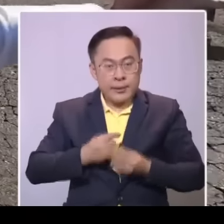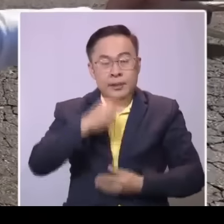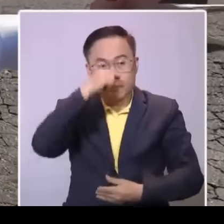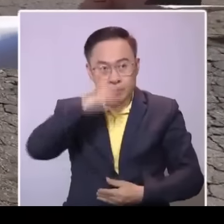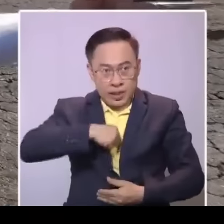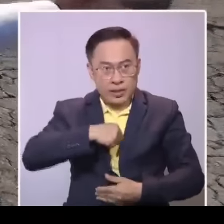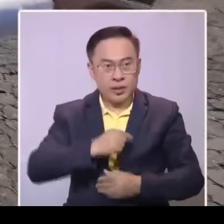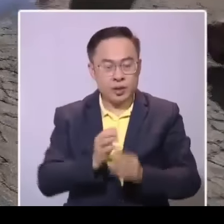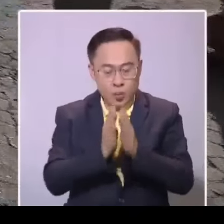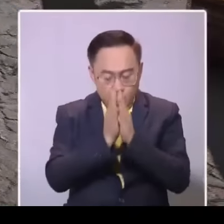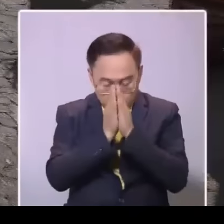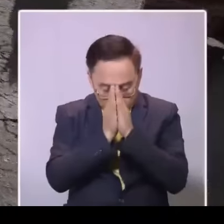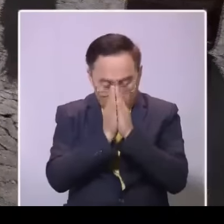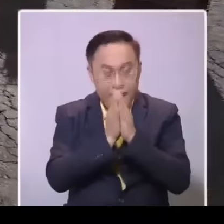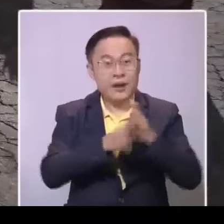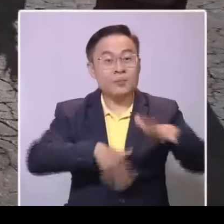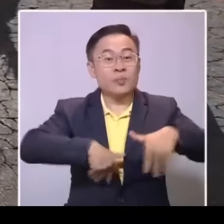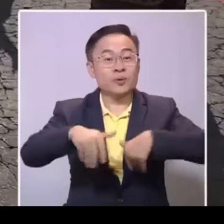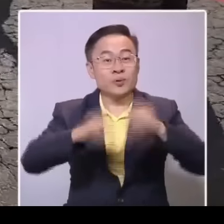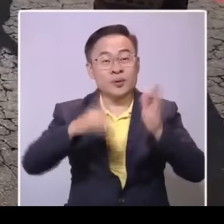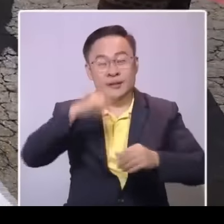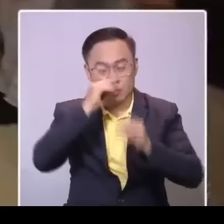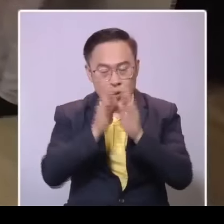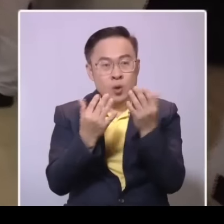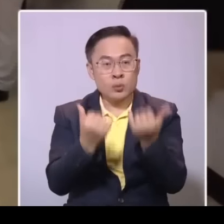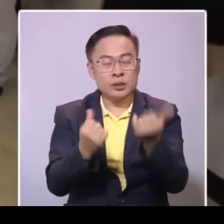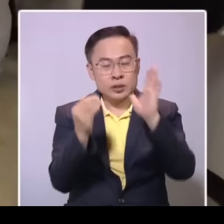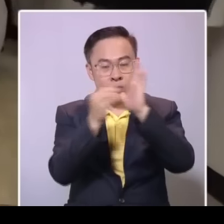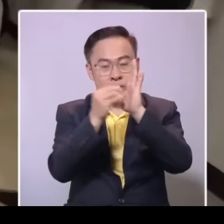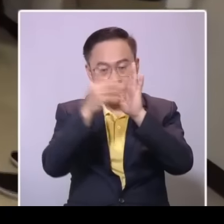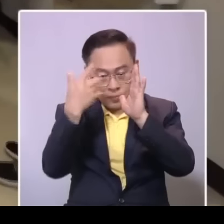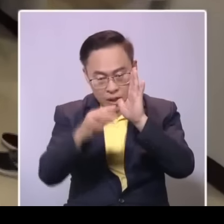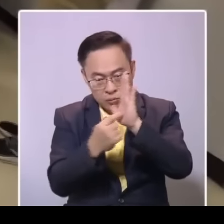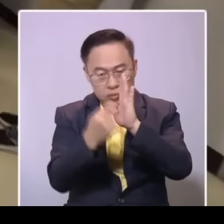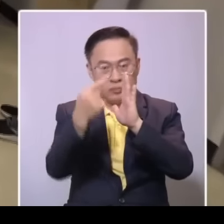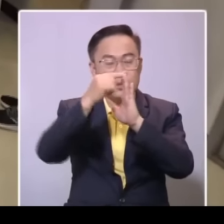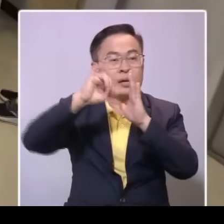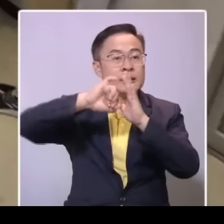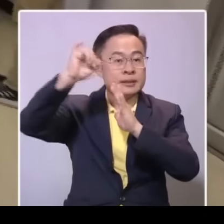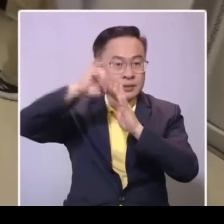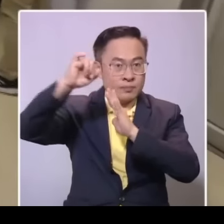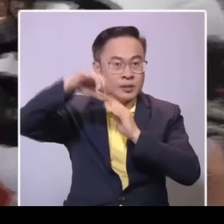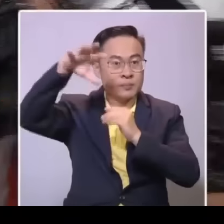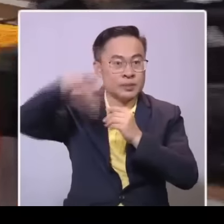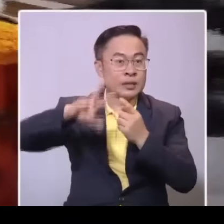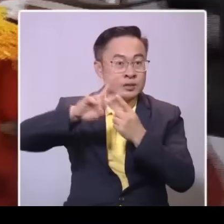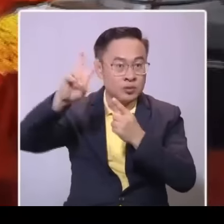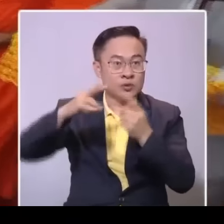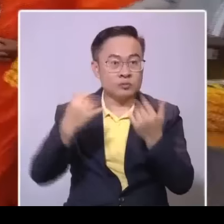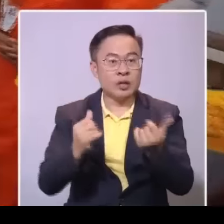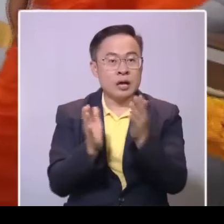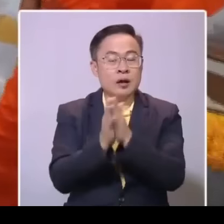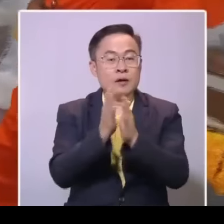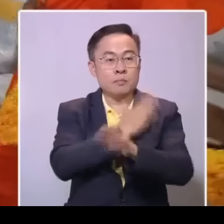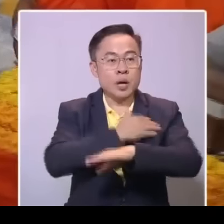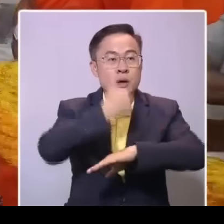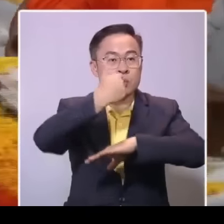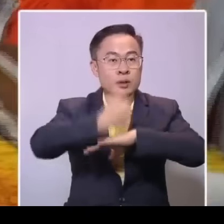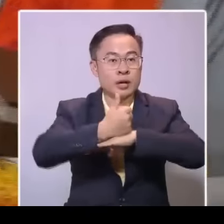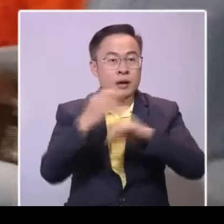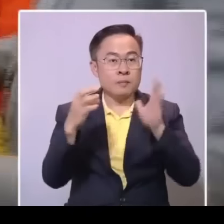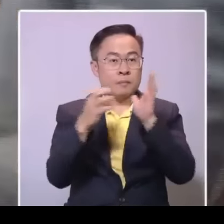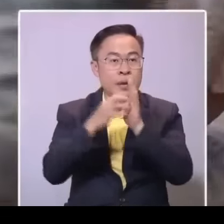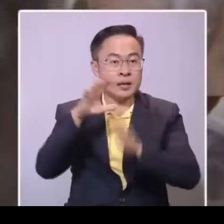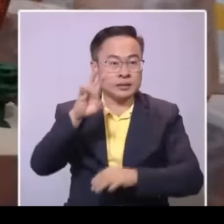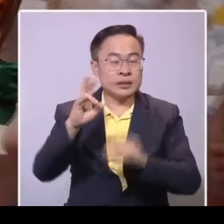ธรรมยาตรา 3ภูมิภาคค่ะและวันนี้ถึงท่ากาศยานทหารกองบิน 41จังหวัดเชียงใหม่มีพระพรหมเสนาบดีเจ้าคณะภาค 7